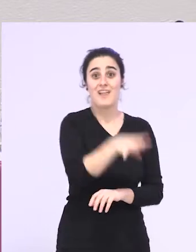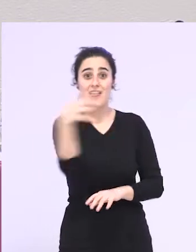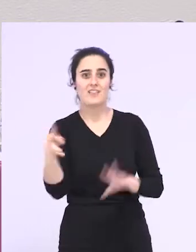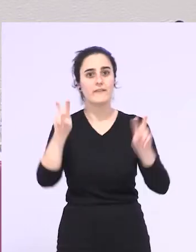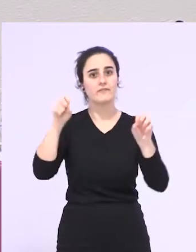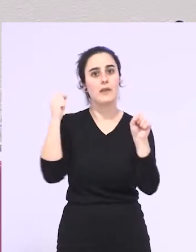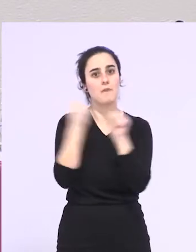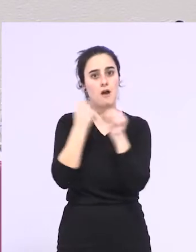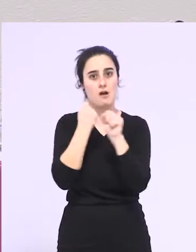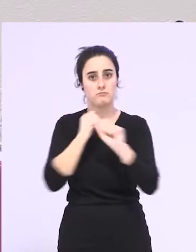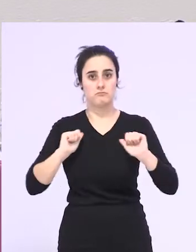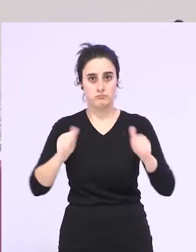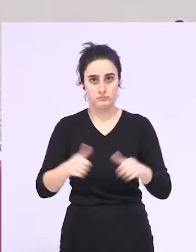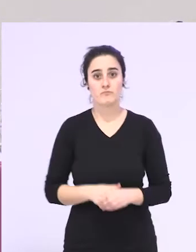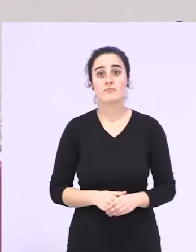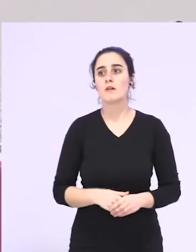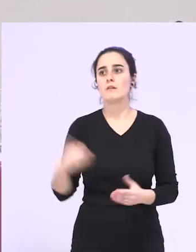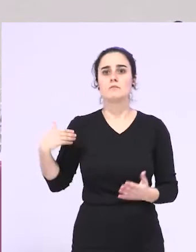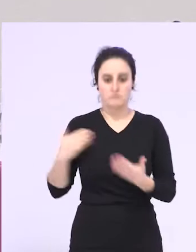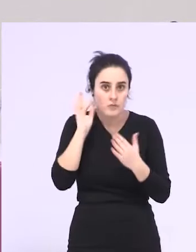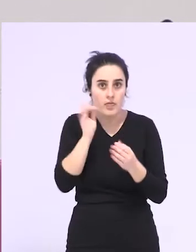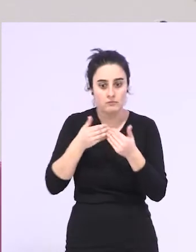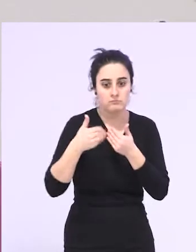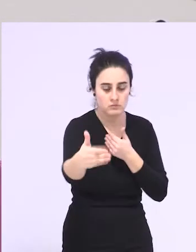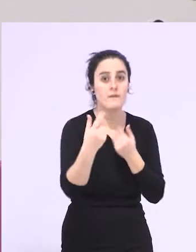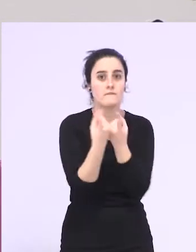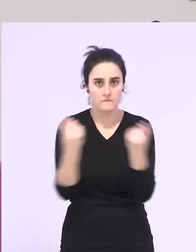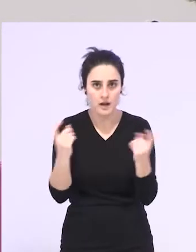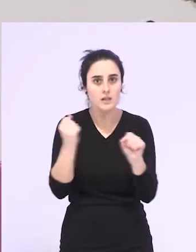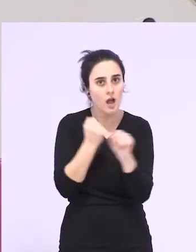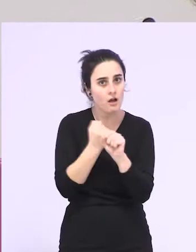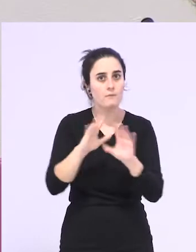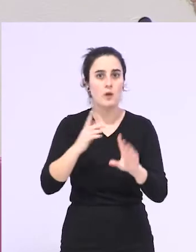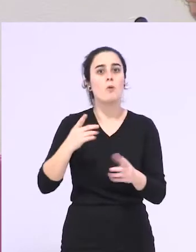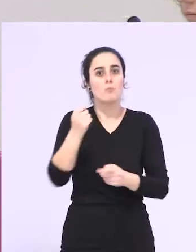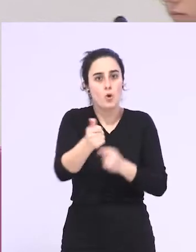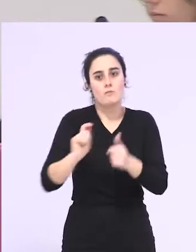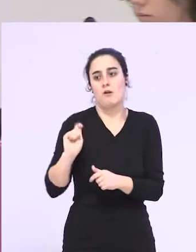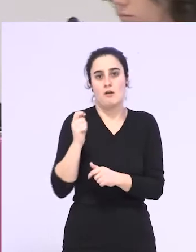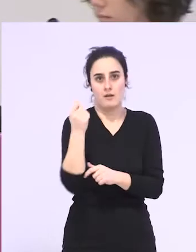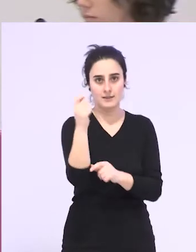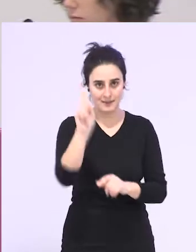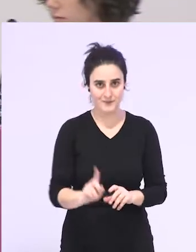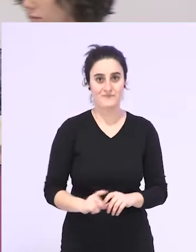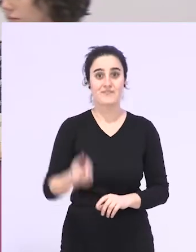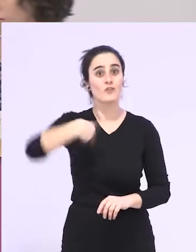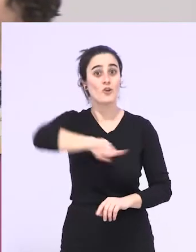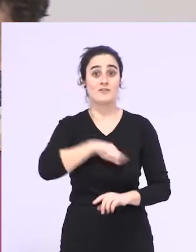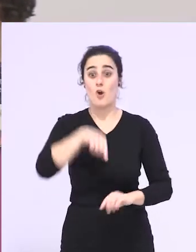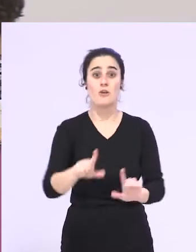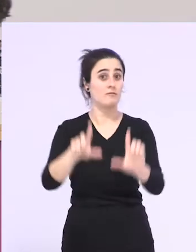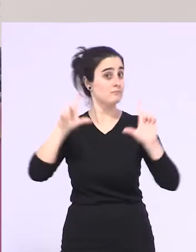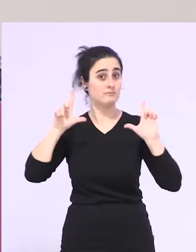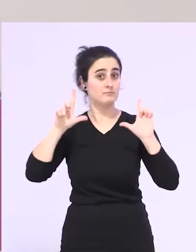garelako. Asko falta zaigu oraindik lan egiteko, baina lortzen ari gara. Baina gaur ez gara gu